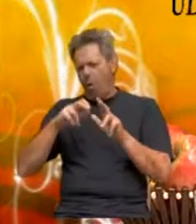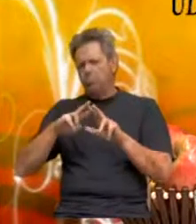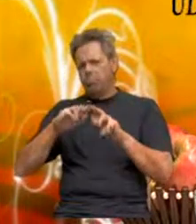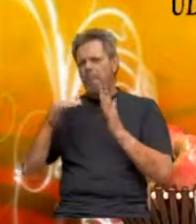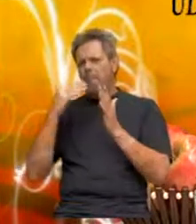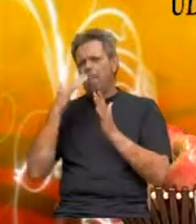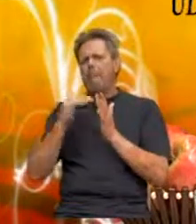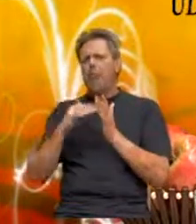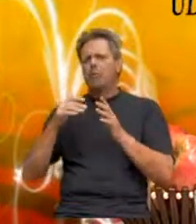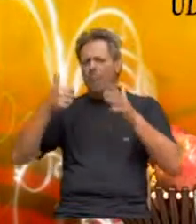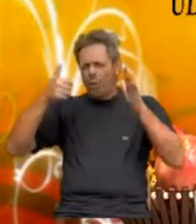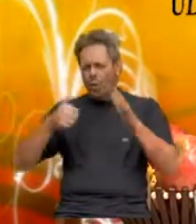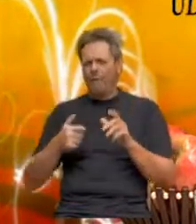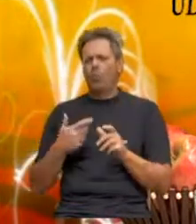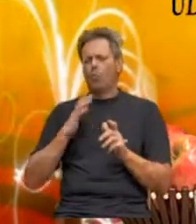Šime Strikoman.